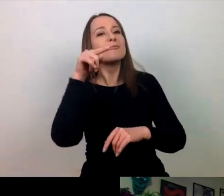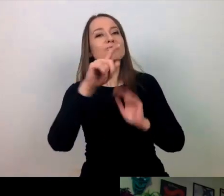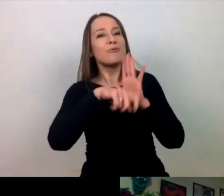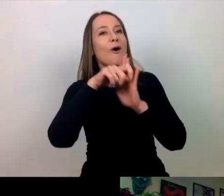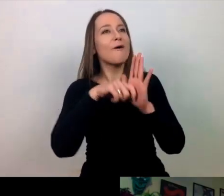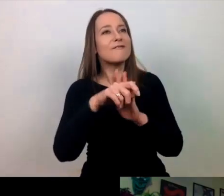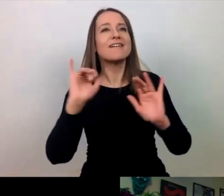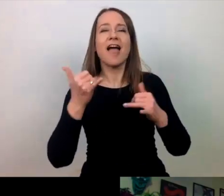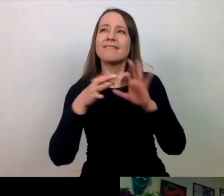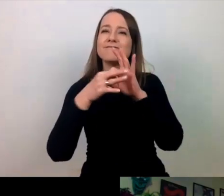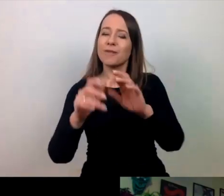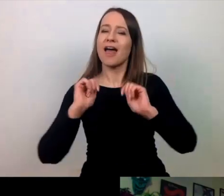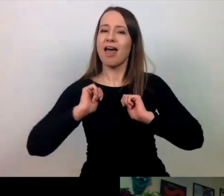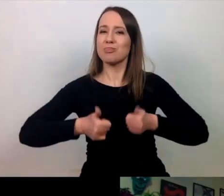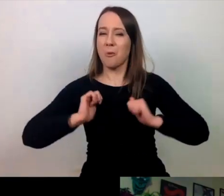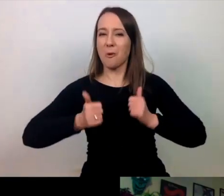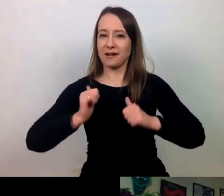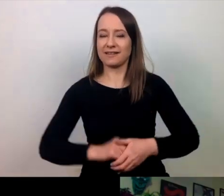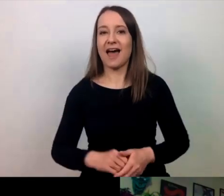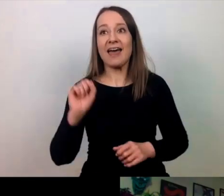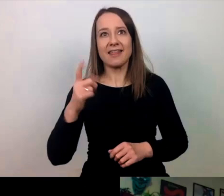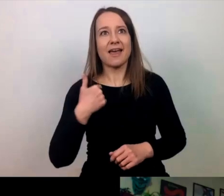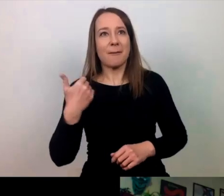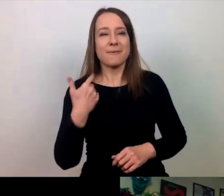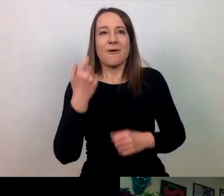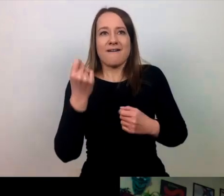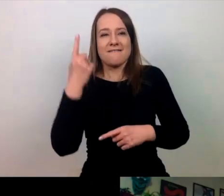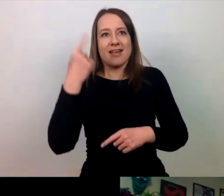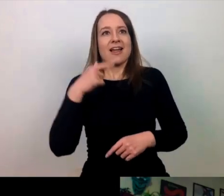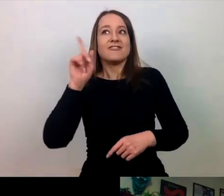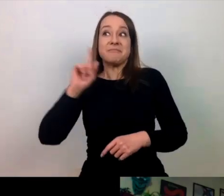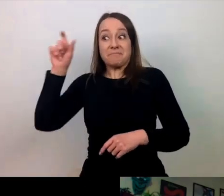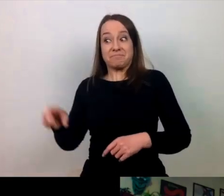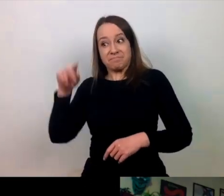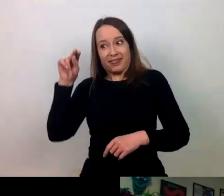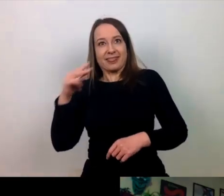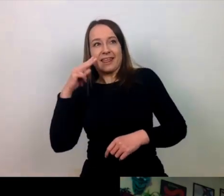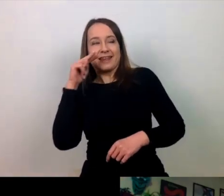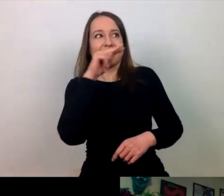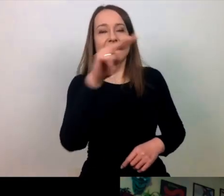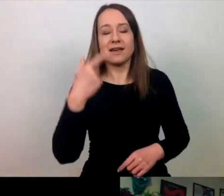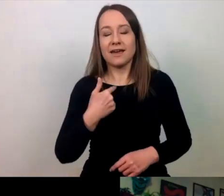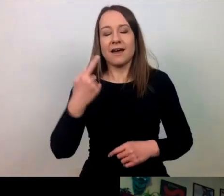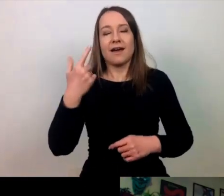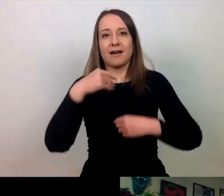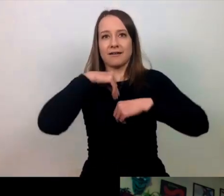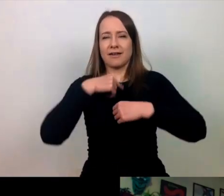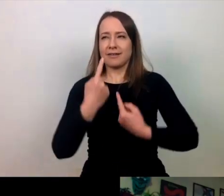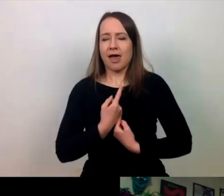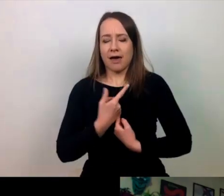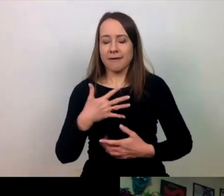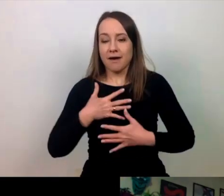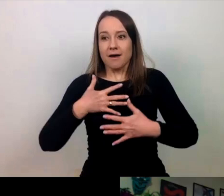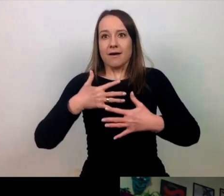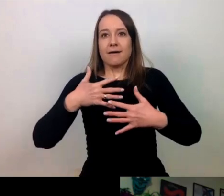folderu. No ale tak, miałam taki moment, kiedy on spojrzał na ten widok, ja też wzięłam taki głęboki wdech i sobie pomyślałam, no tak,